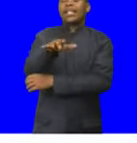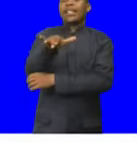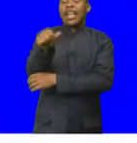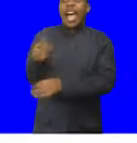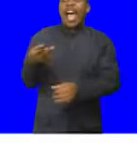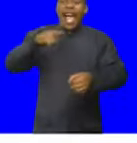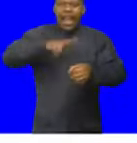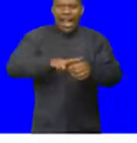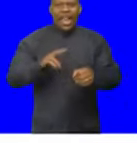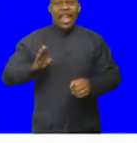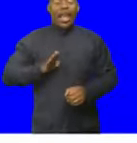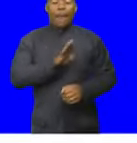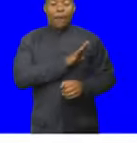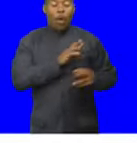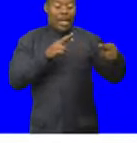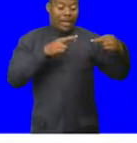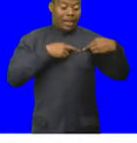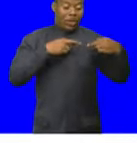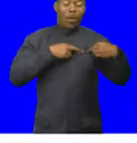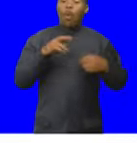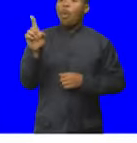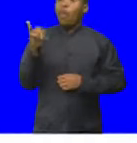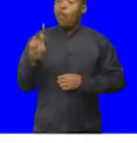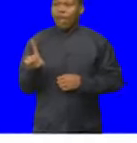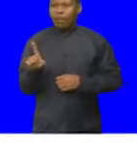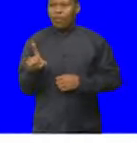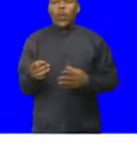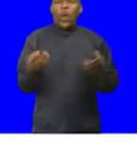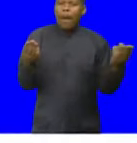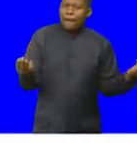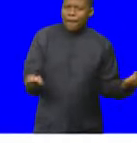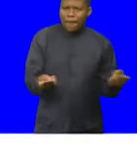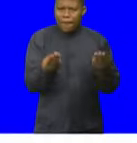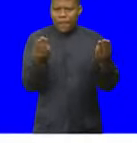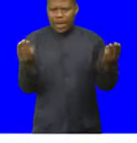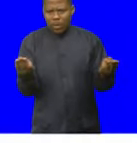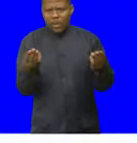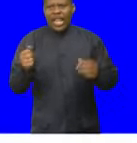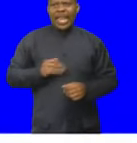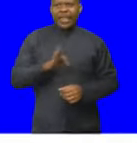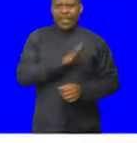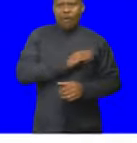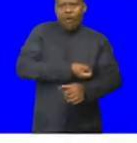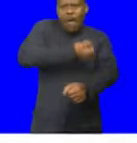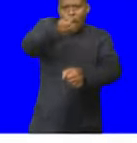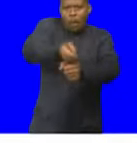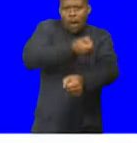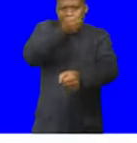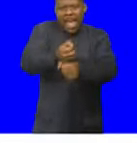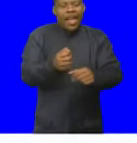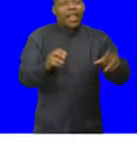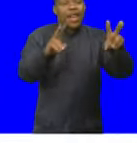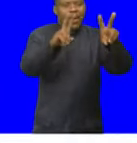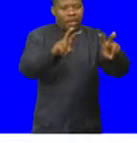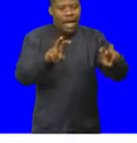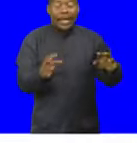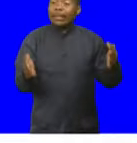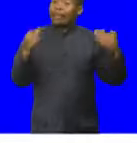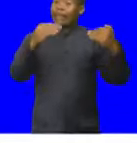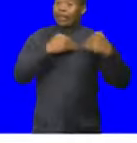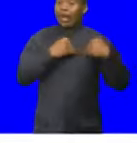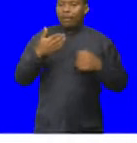umsebenzi walelibandla kuqinisekisa ukuthi bantu labayingcenye yelicwaningo baphephile. Lelibandla ke lakhiwe bantu